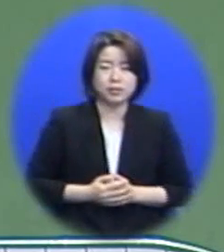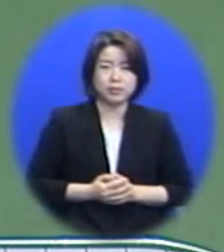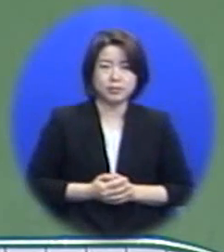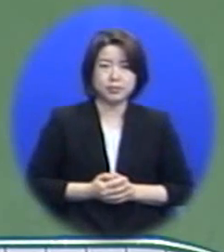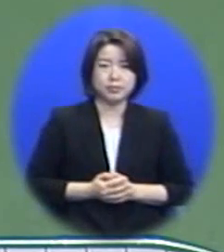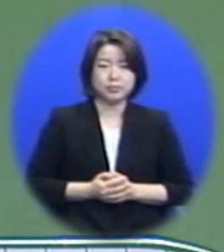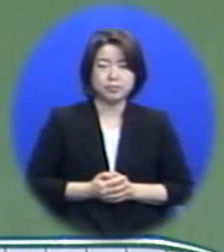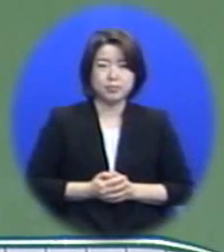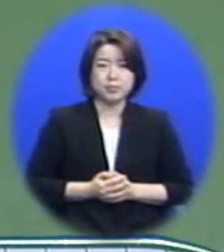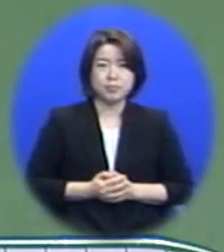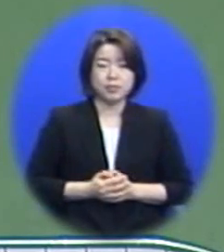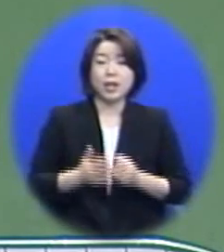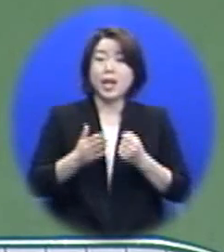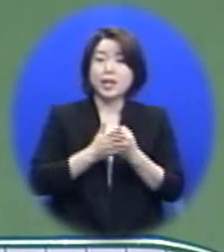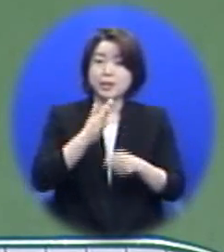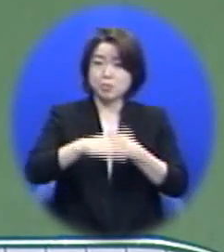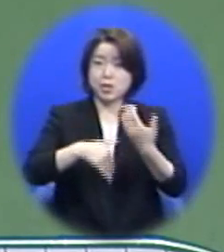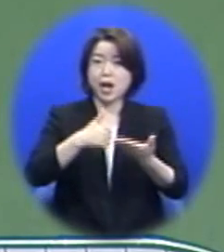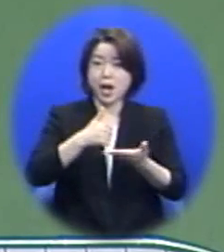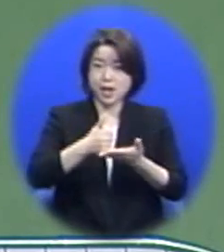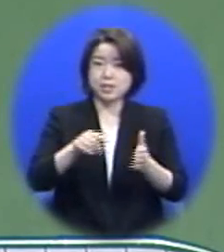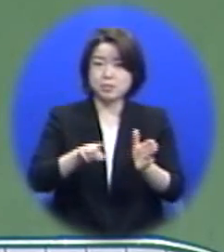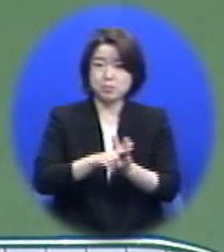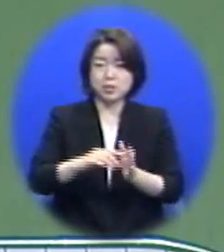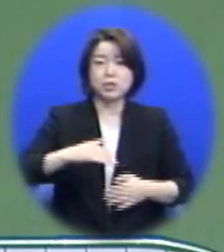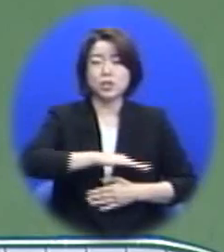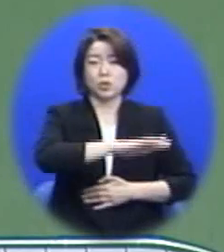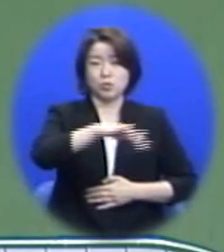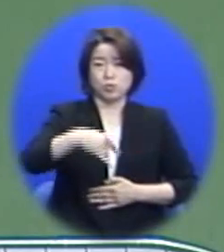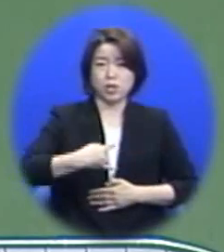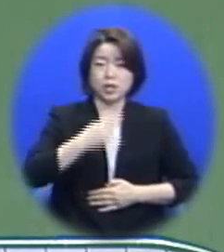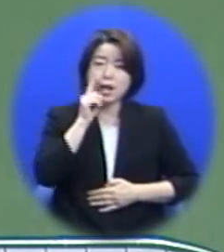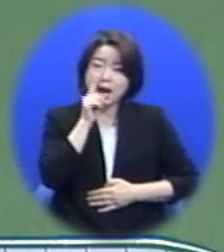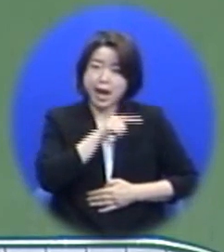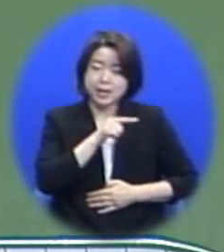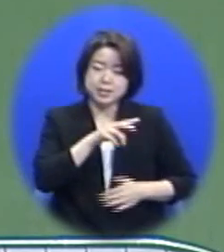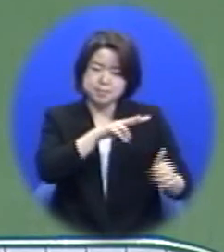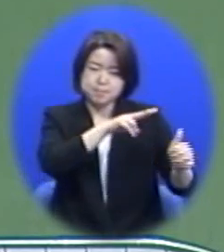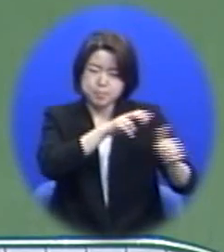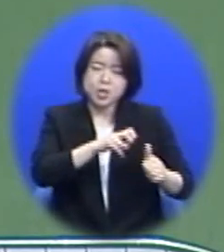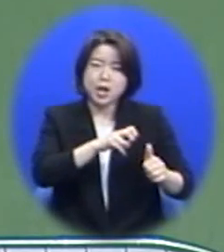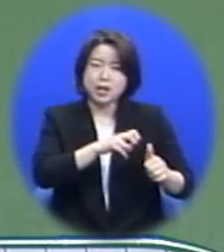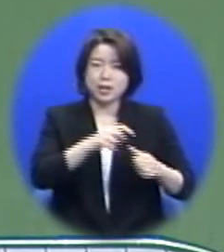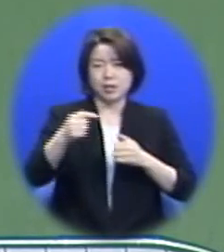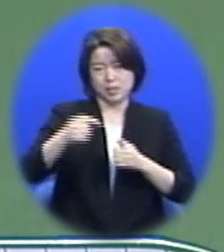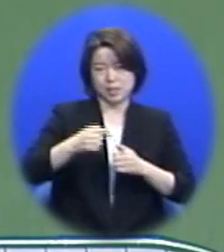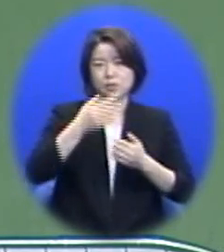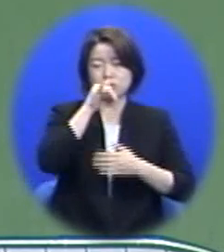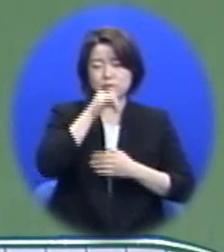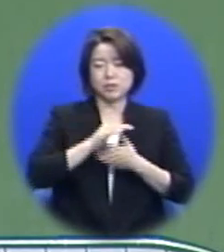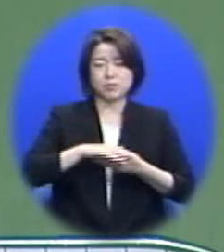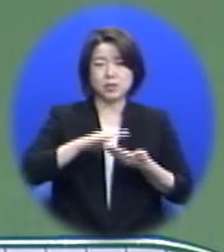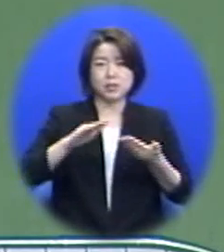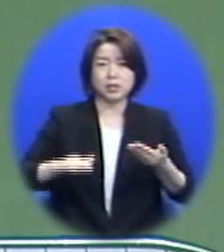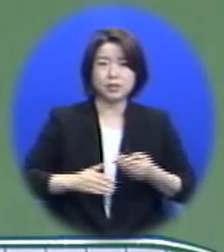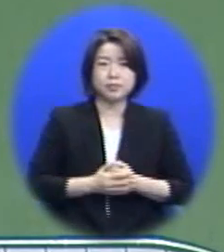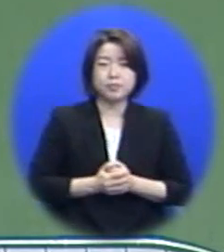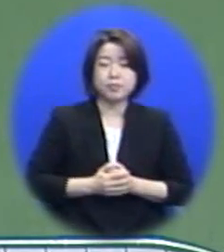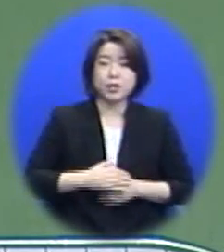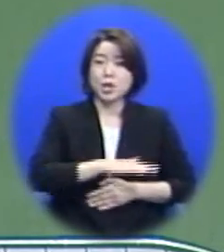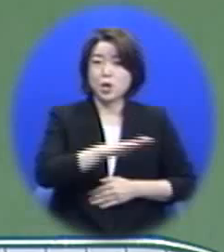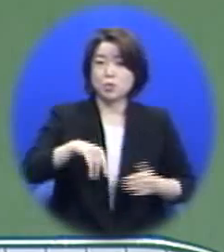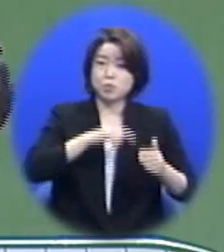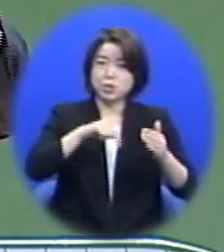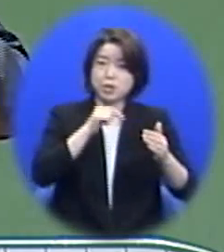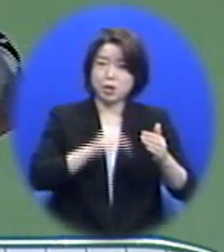있을뿐입니다 그래서 님을 믿는 우리에게 악을 미워하라고 말씀하시는 겁니다 그러나 우리 가운데